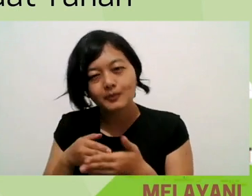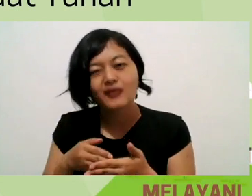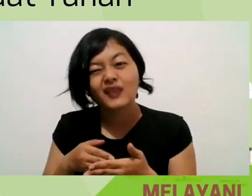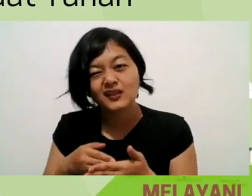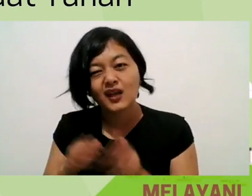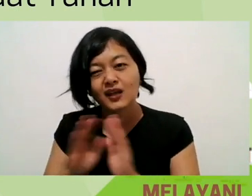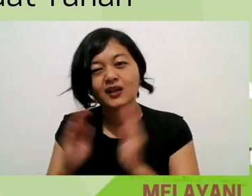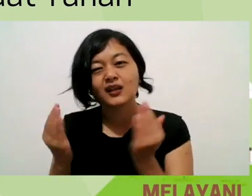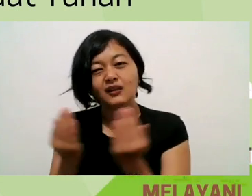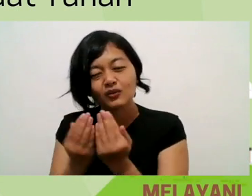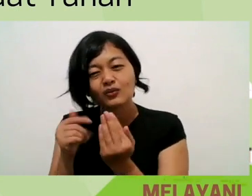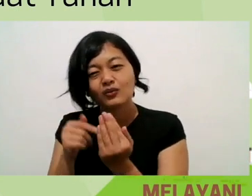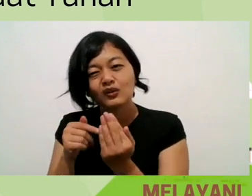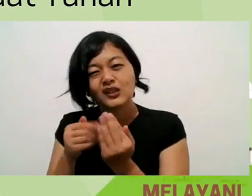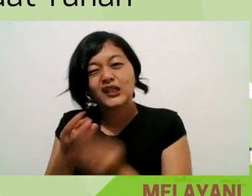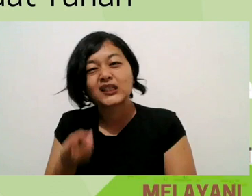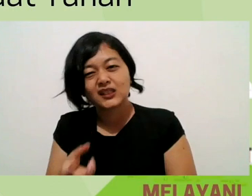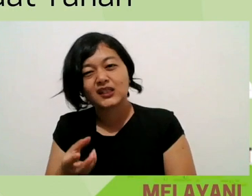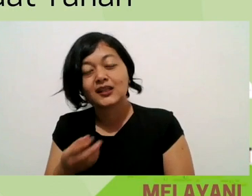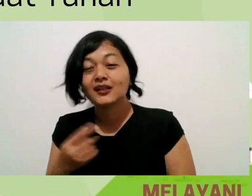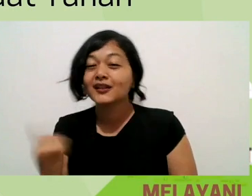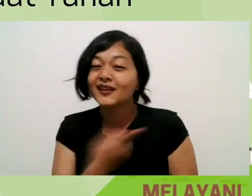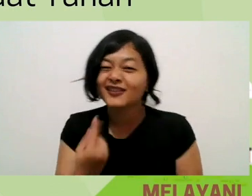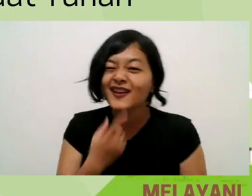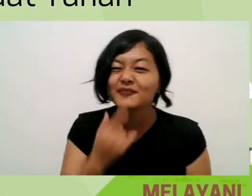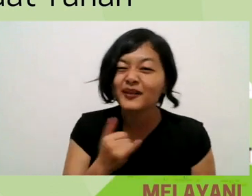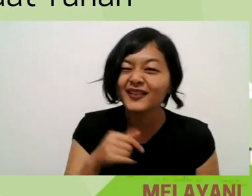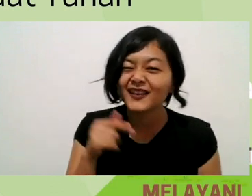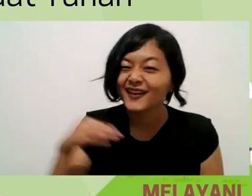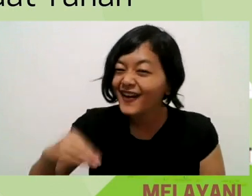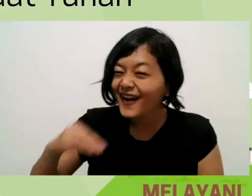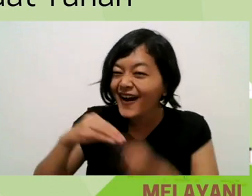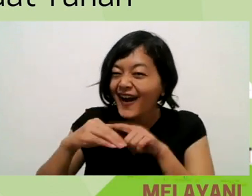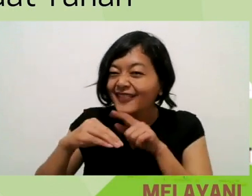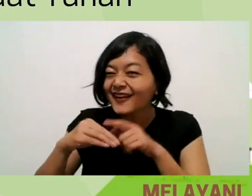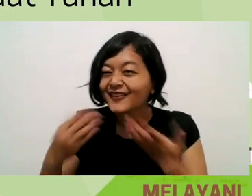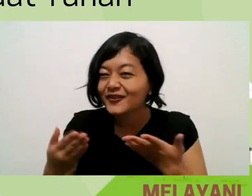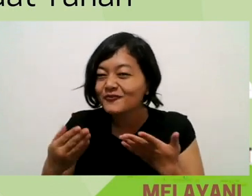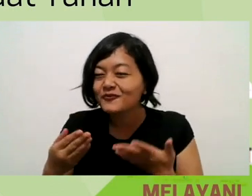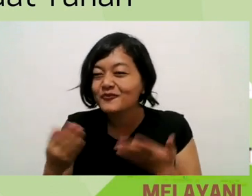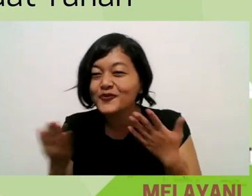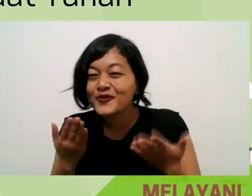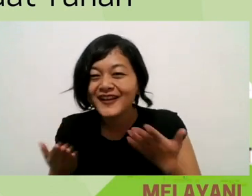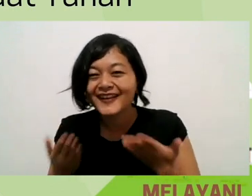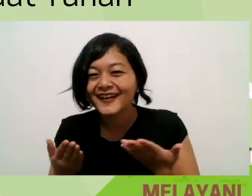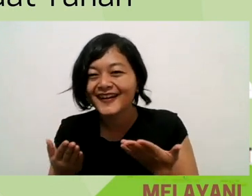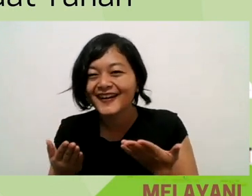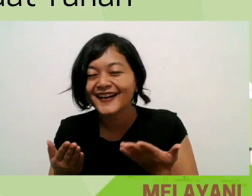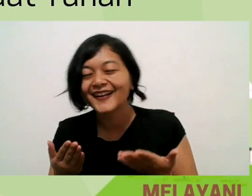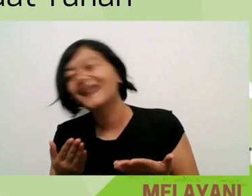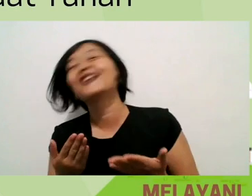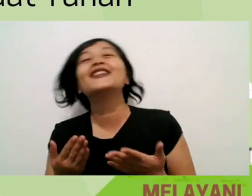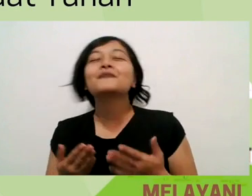Itu adalah semua yang pernah kita ketahui, yaitu suatu tingkat kehidupan tertentu,